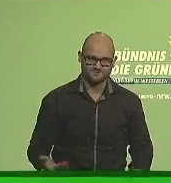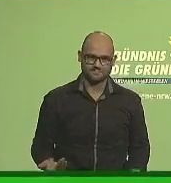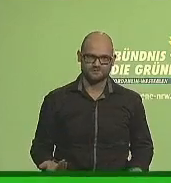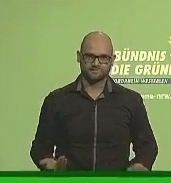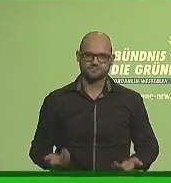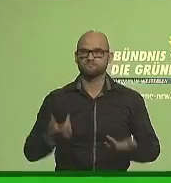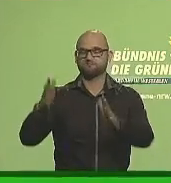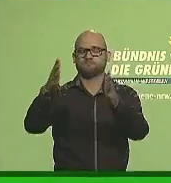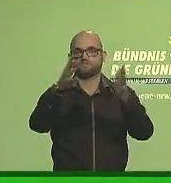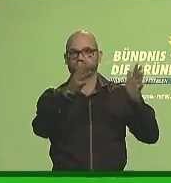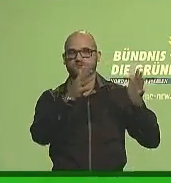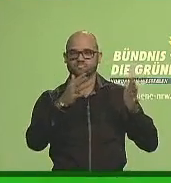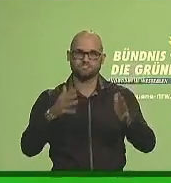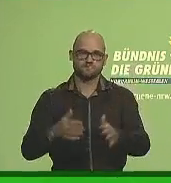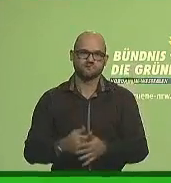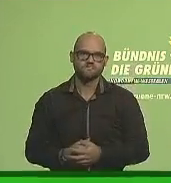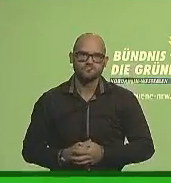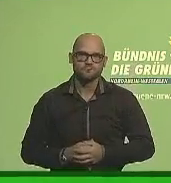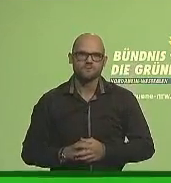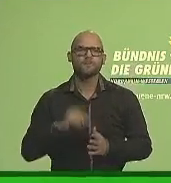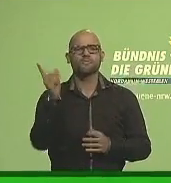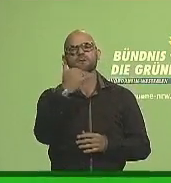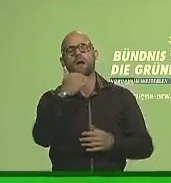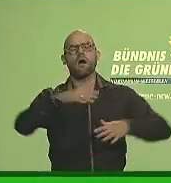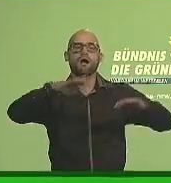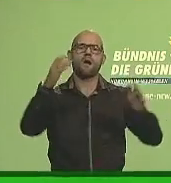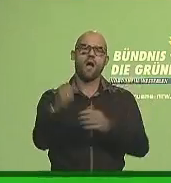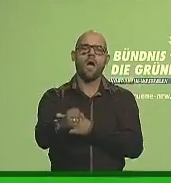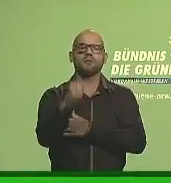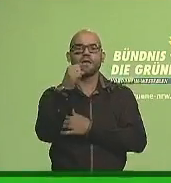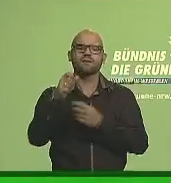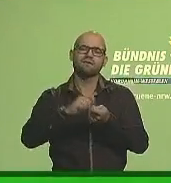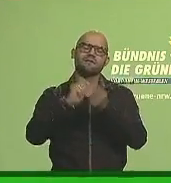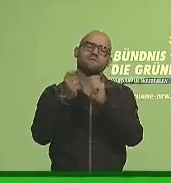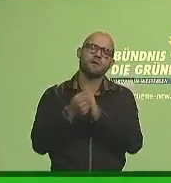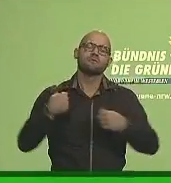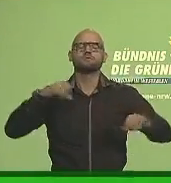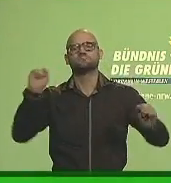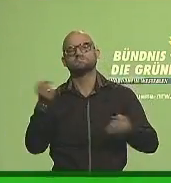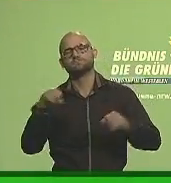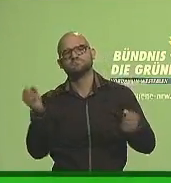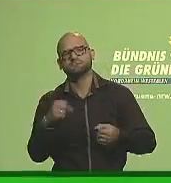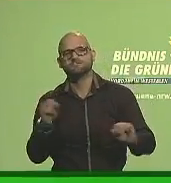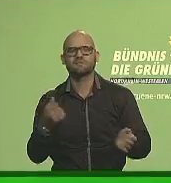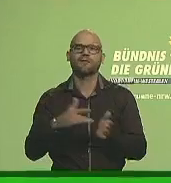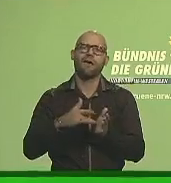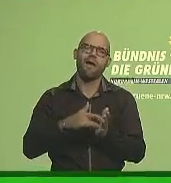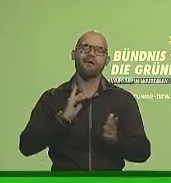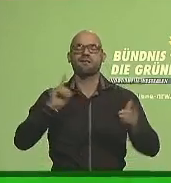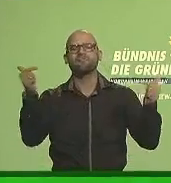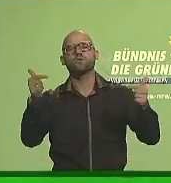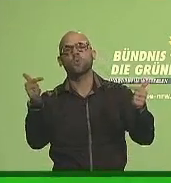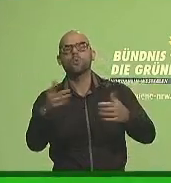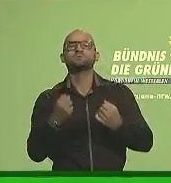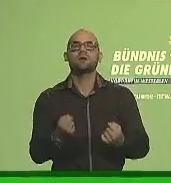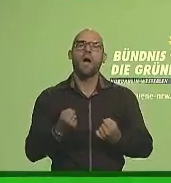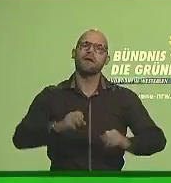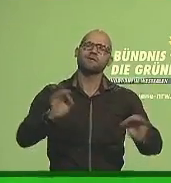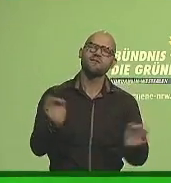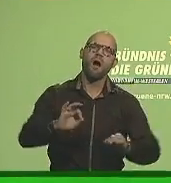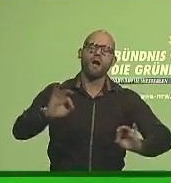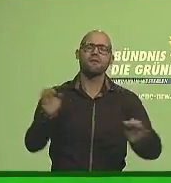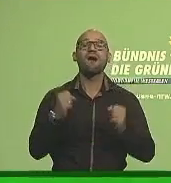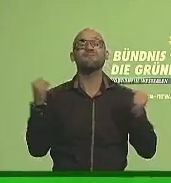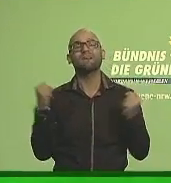Und die zweite Sache war immer, ja, die Energiewende, die geht doch deshalb nicht, weil die Versorgungssicherheit gefährdet ist. Im Winter werdet ihr